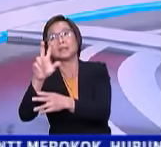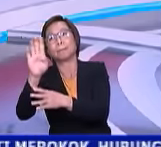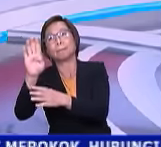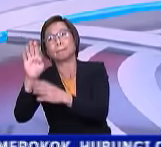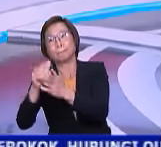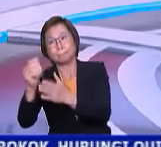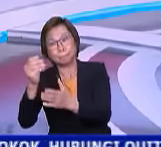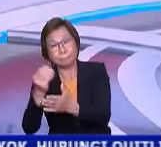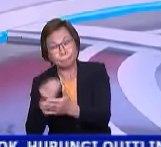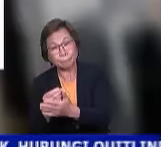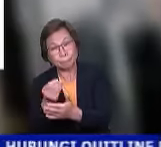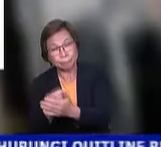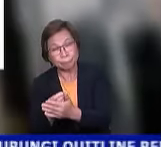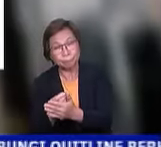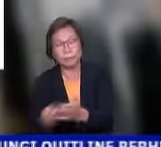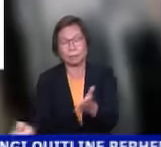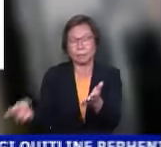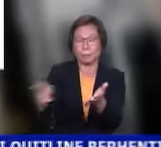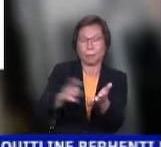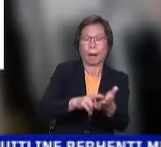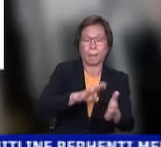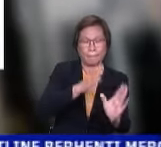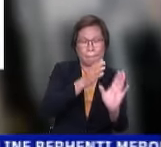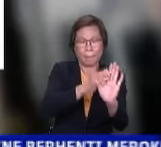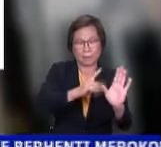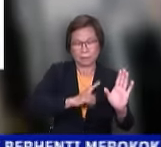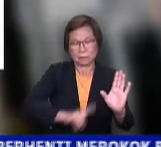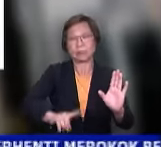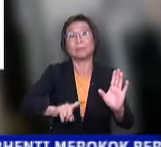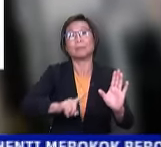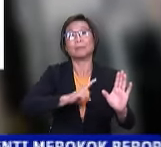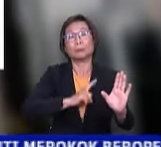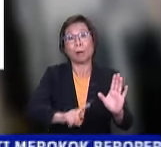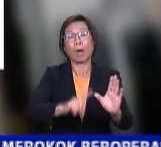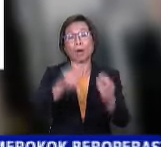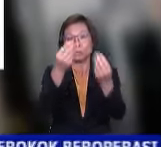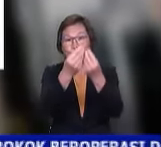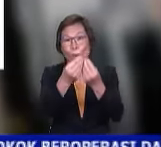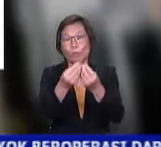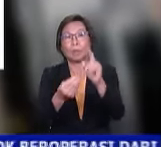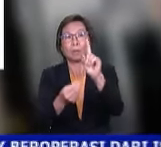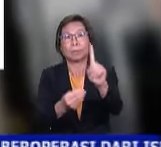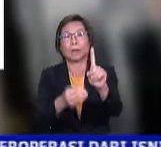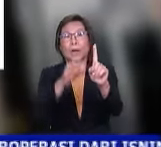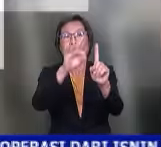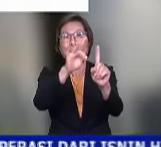RM12.63 bilion. Melalui satu kenyataan, Bank Islam menyatakan jumlah ini melibatkan seramai